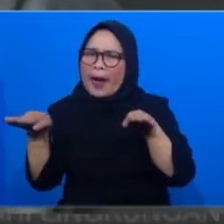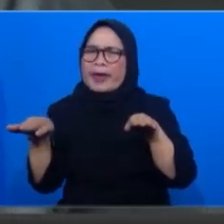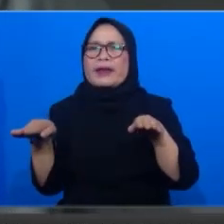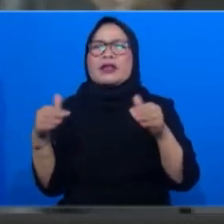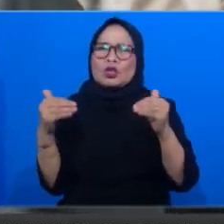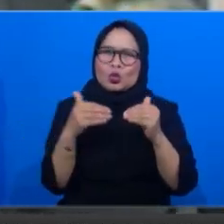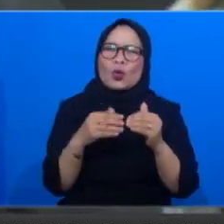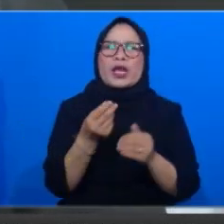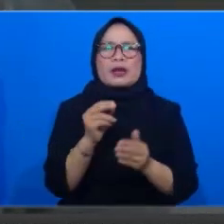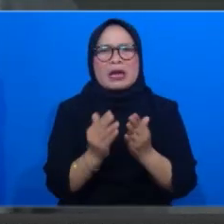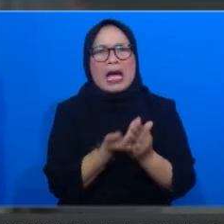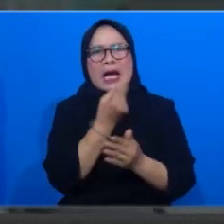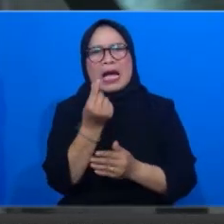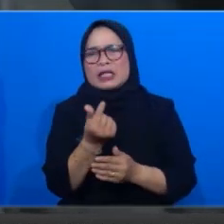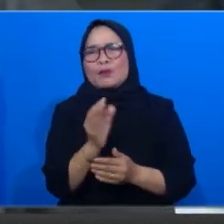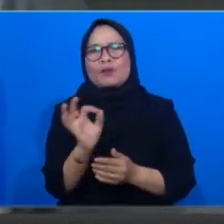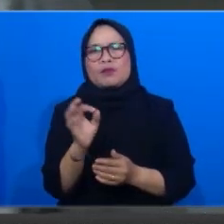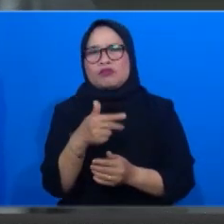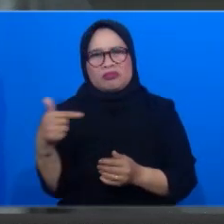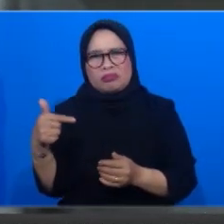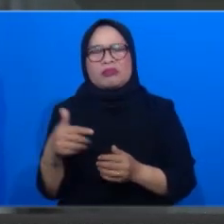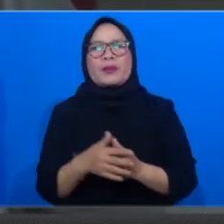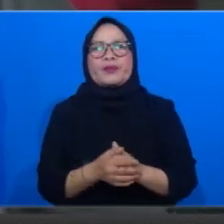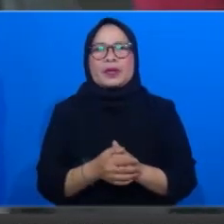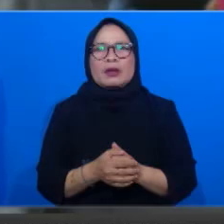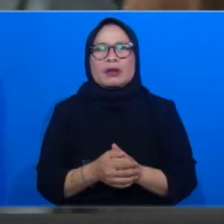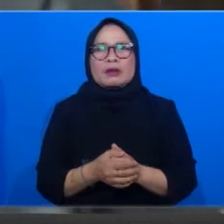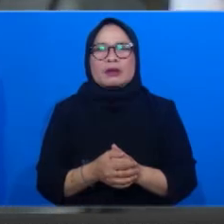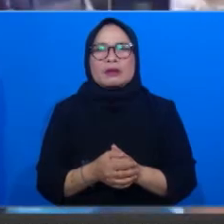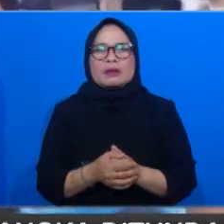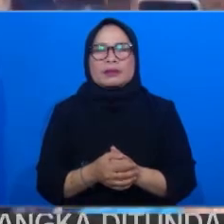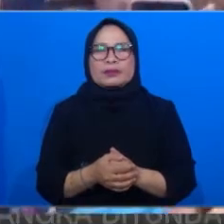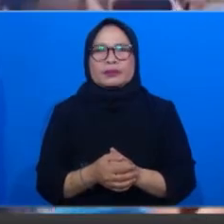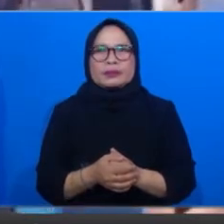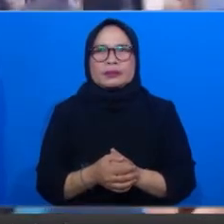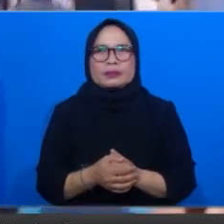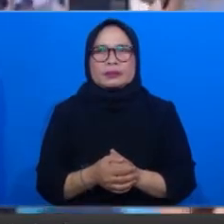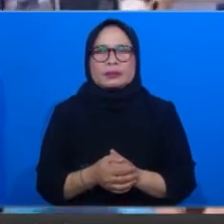sebaiknya dialihkan ke sektor pendidikan, jadi nggak kebanyakan apa tuh kementerian seperti itu.